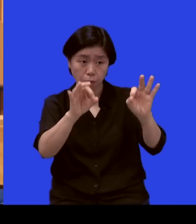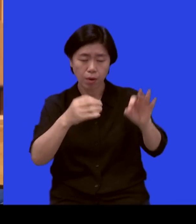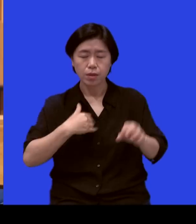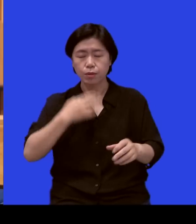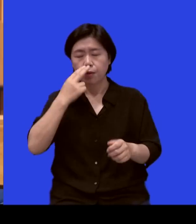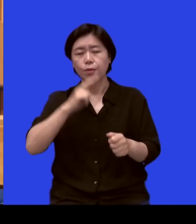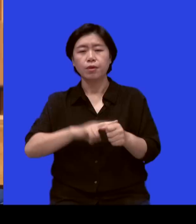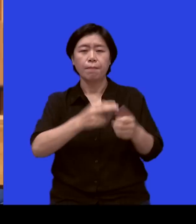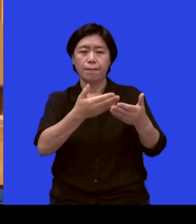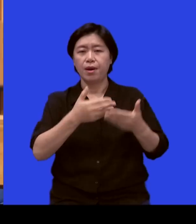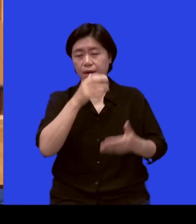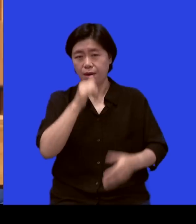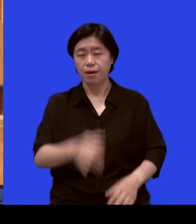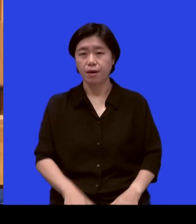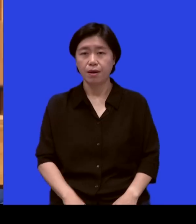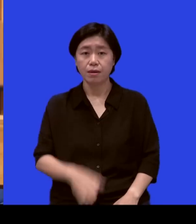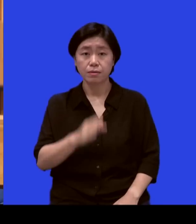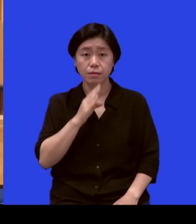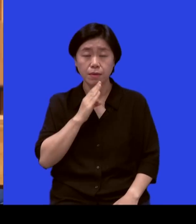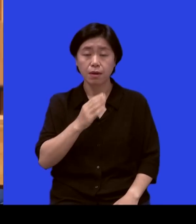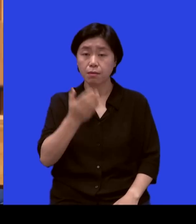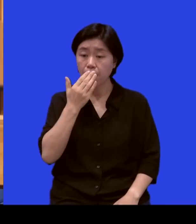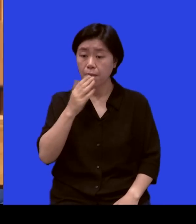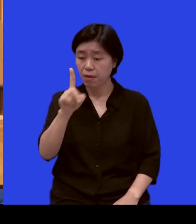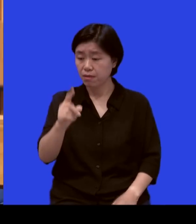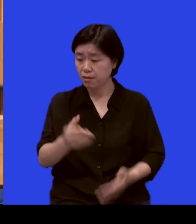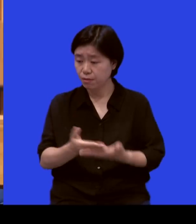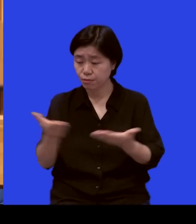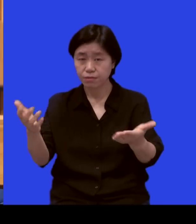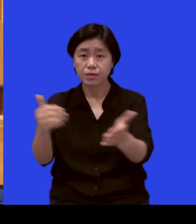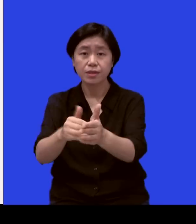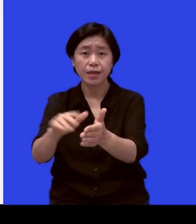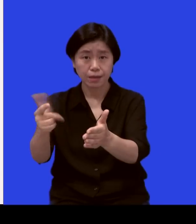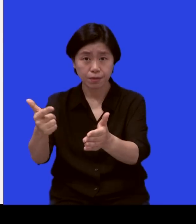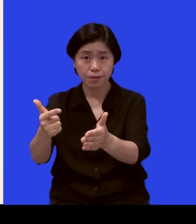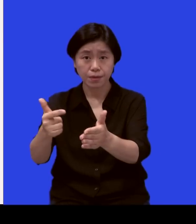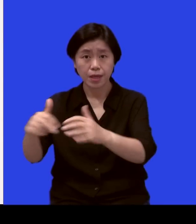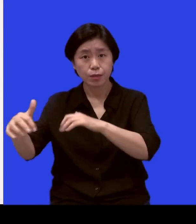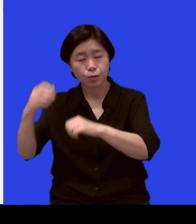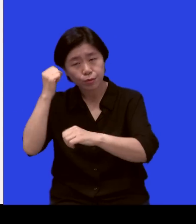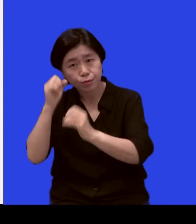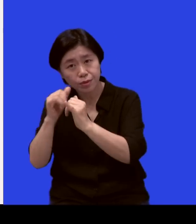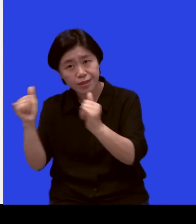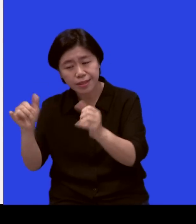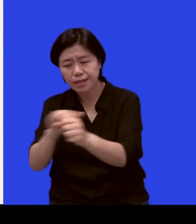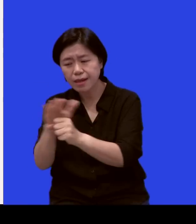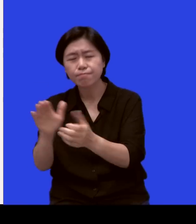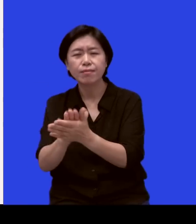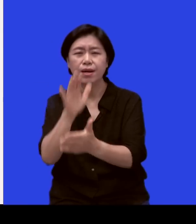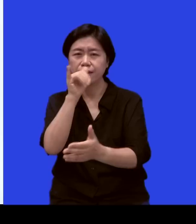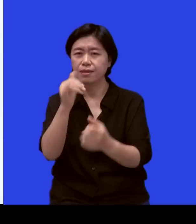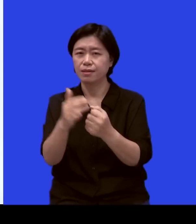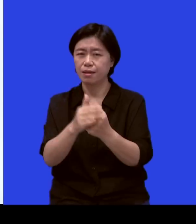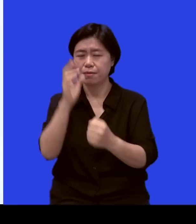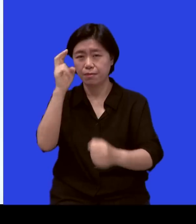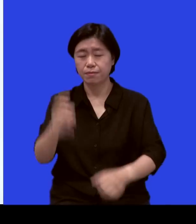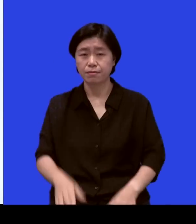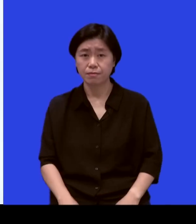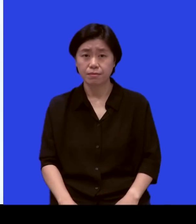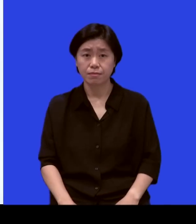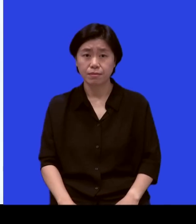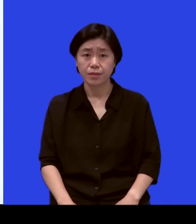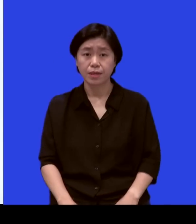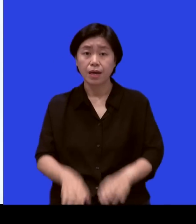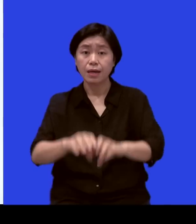진정으로 필요한 것이 그냥 밥 한 그릇이 아니라 정말 그들을 사랑하기 때문에 가능했던 일 아니겠어요? 지금 그 땅을 알아보러 왜